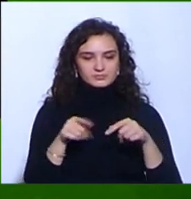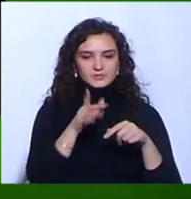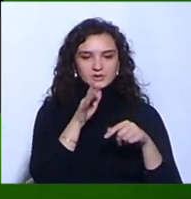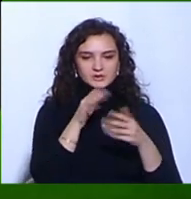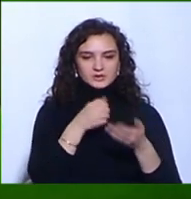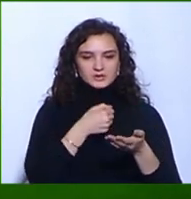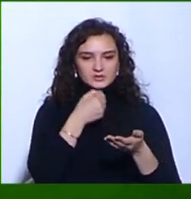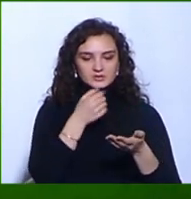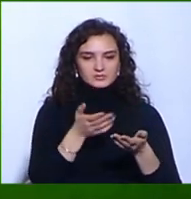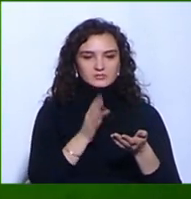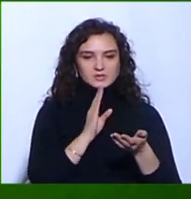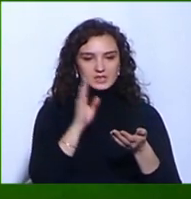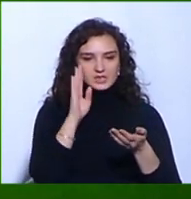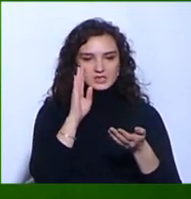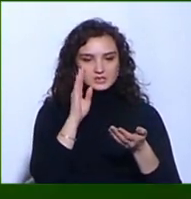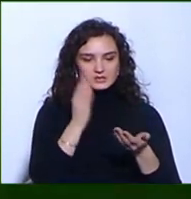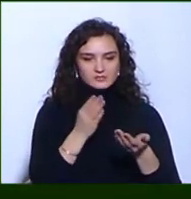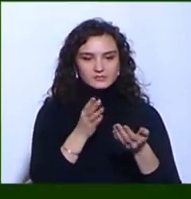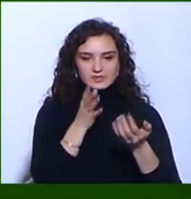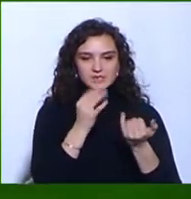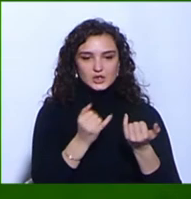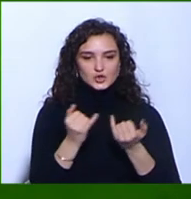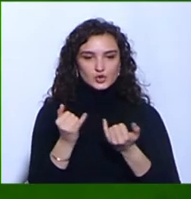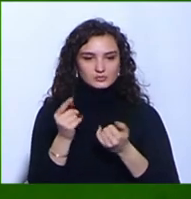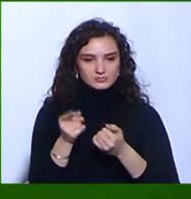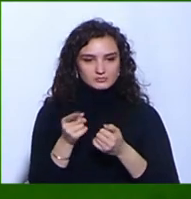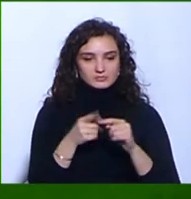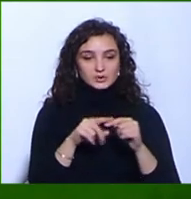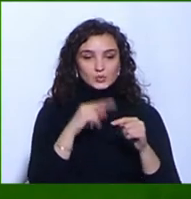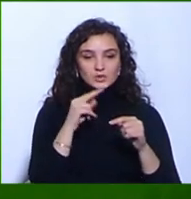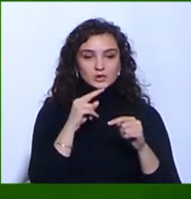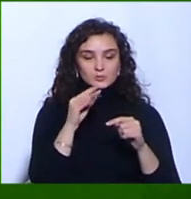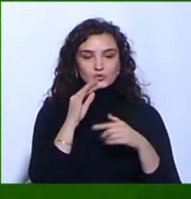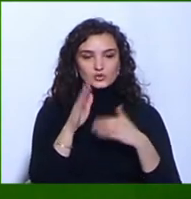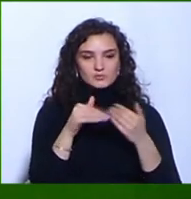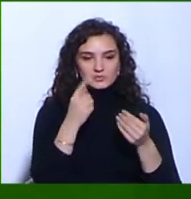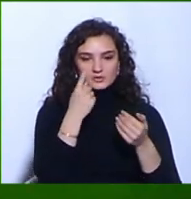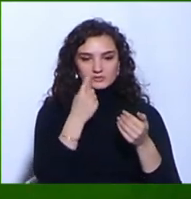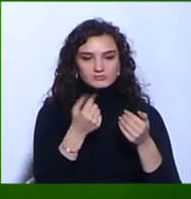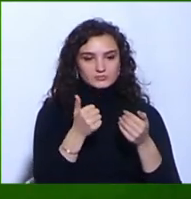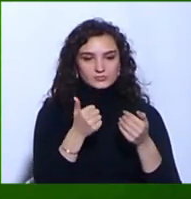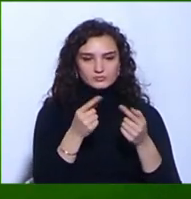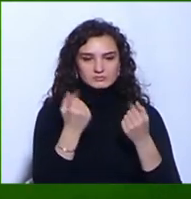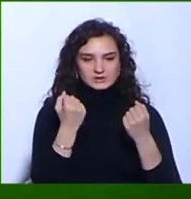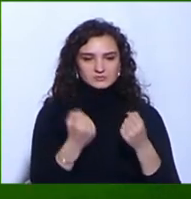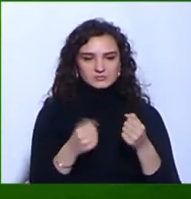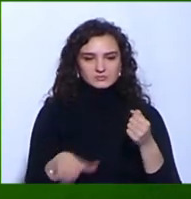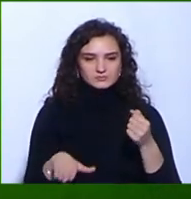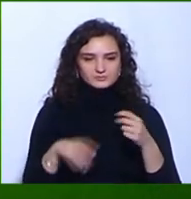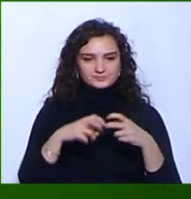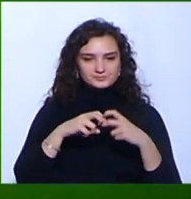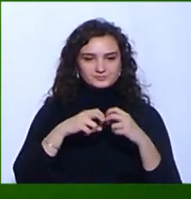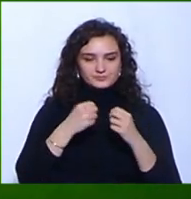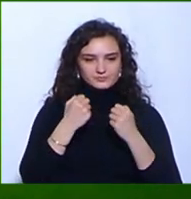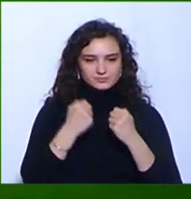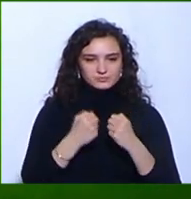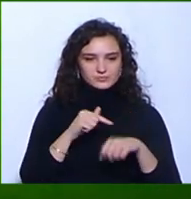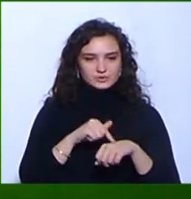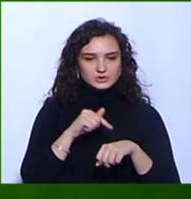ასაკი, სქესი, სეზონი, საყურადღებოა შემდეგი ნიშნები: სიმძიმის შეგრძნება